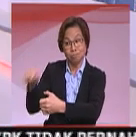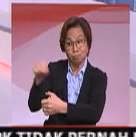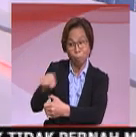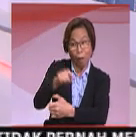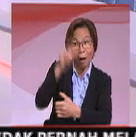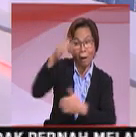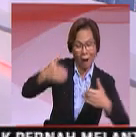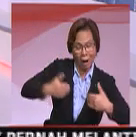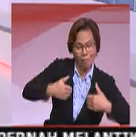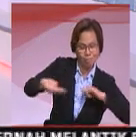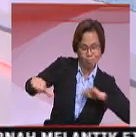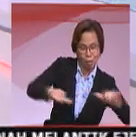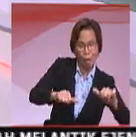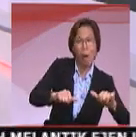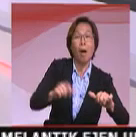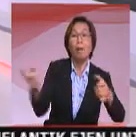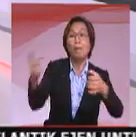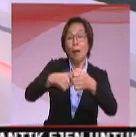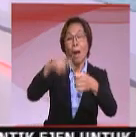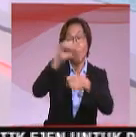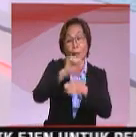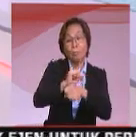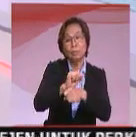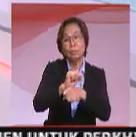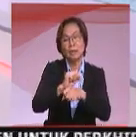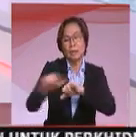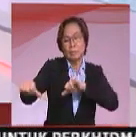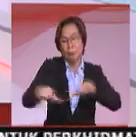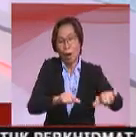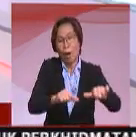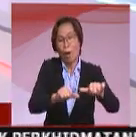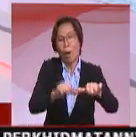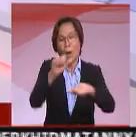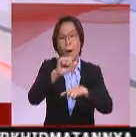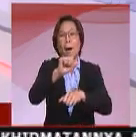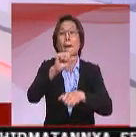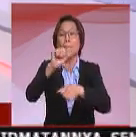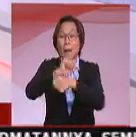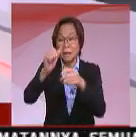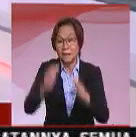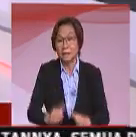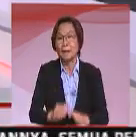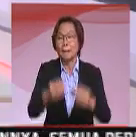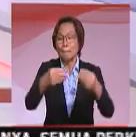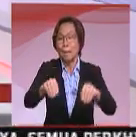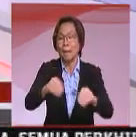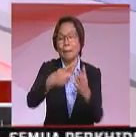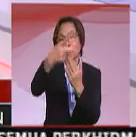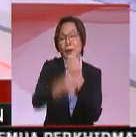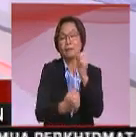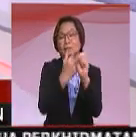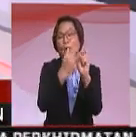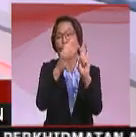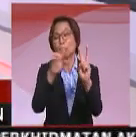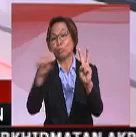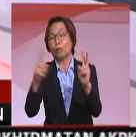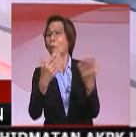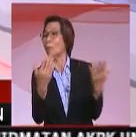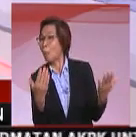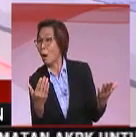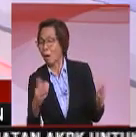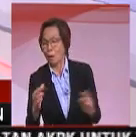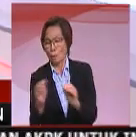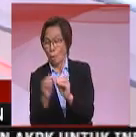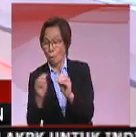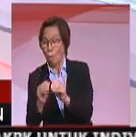mengadakan aktiviti berkaitan pekerjaan di bawah Active Labour Market Programs tahun depan. Langkah berkenaan untuk meningkatkan